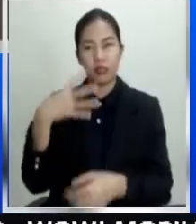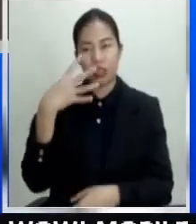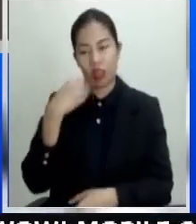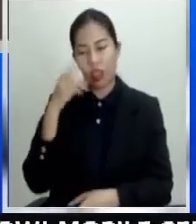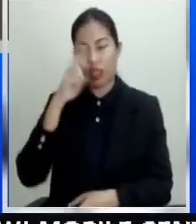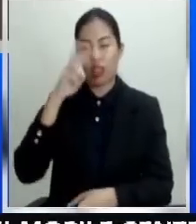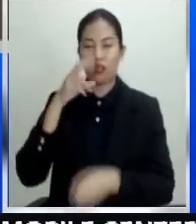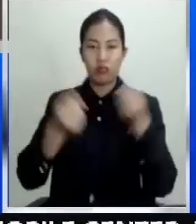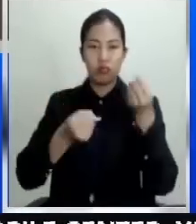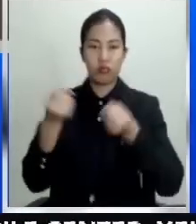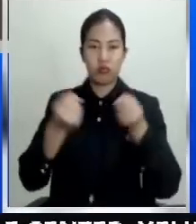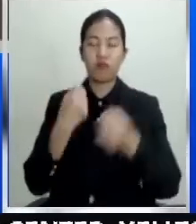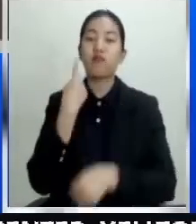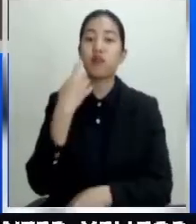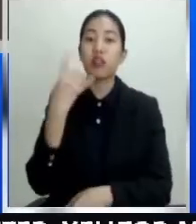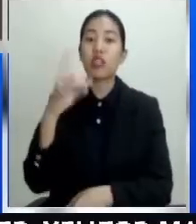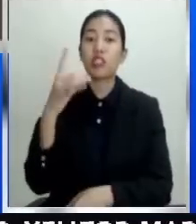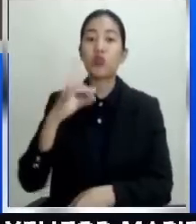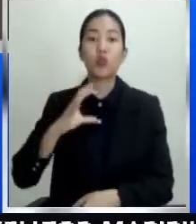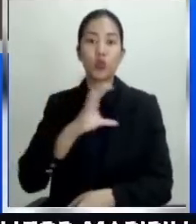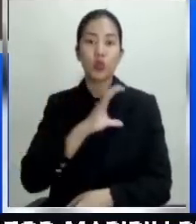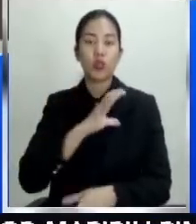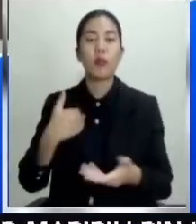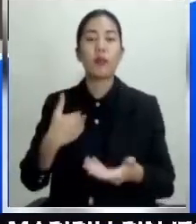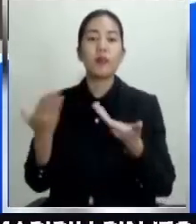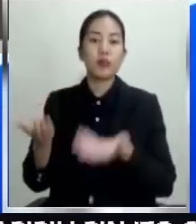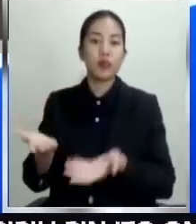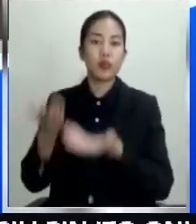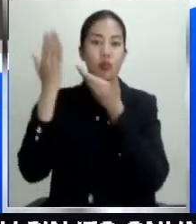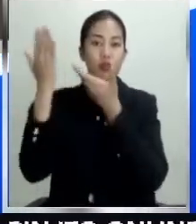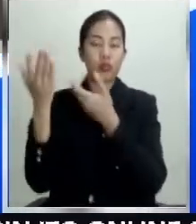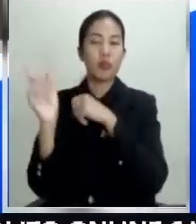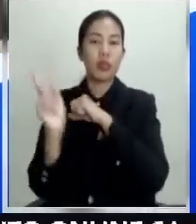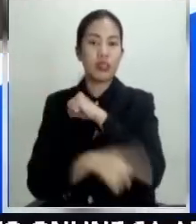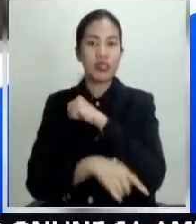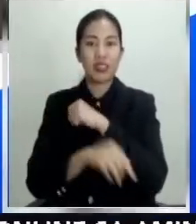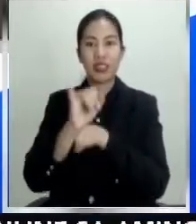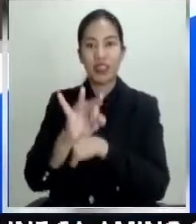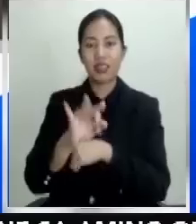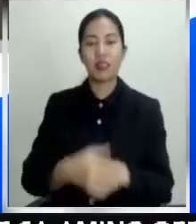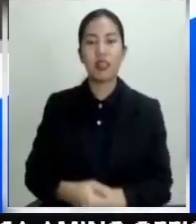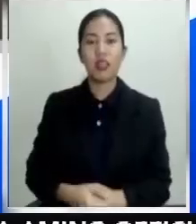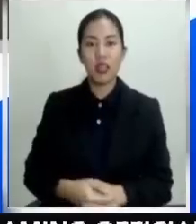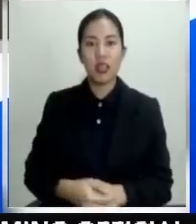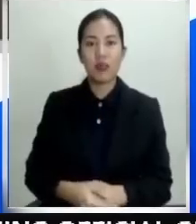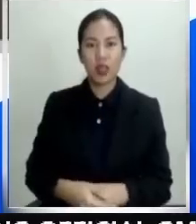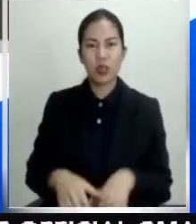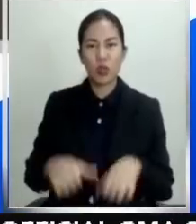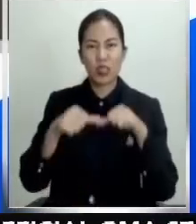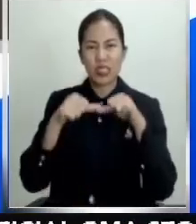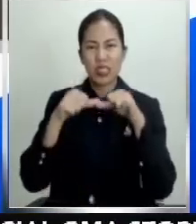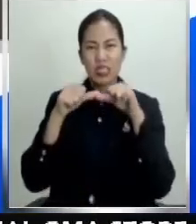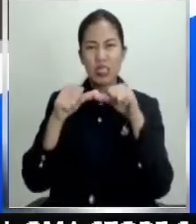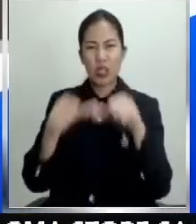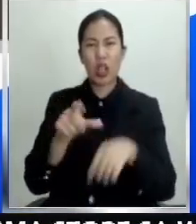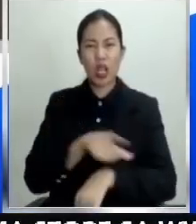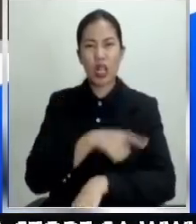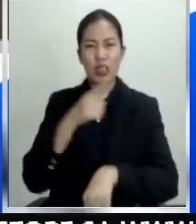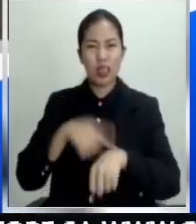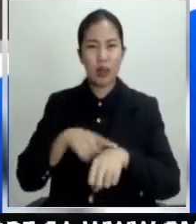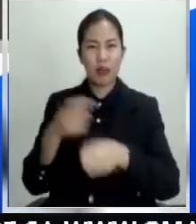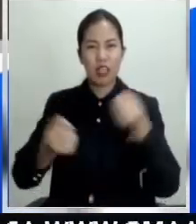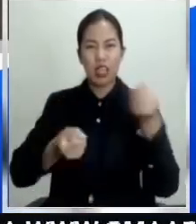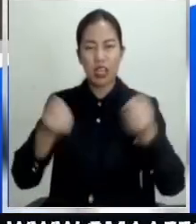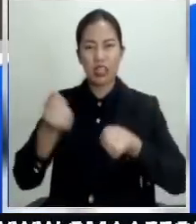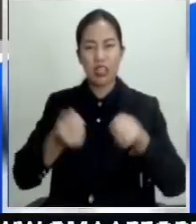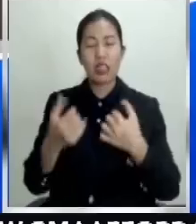may panukalang parusahan ng 12 oras sa tuloy-tuloy na pagmamaneho o pagpapamaneho. Ngayong 19th Congress, may mga panukalang